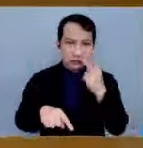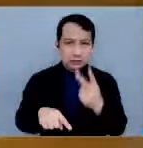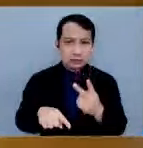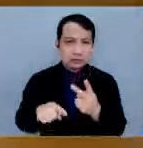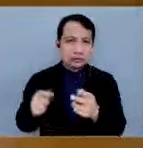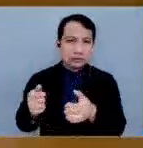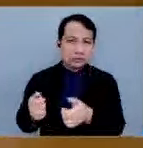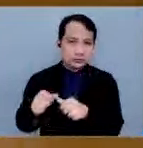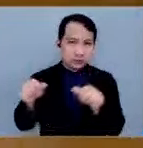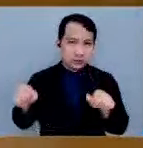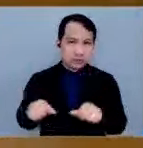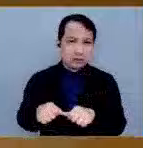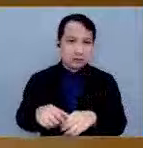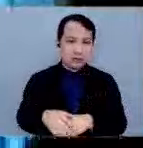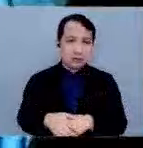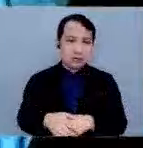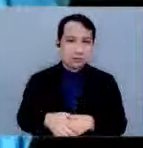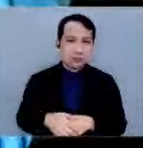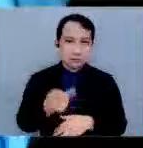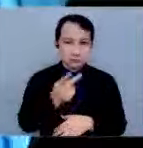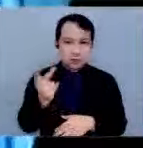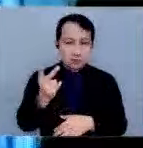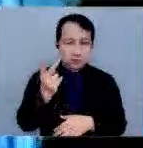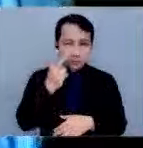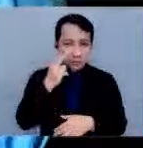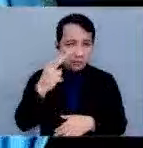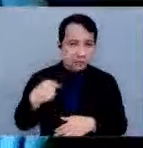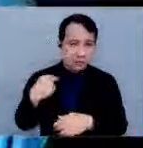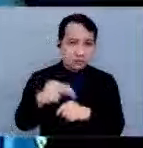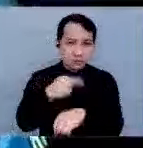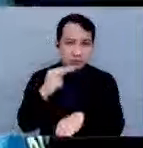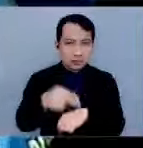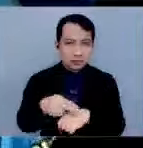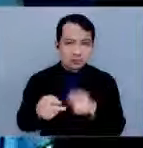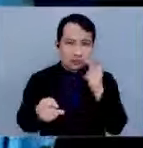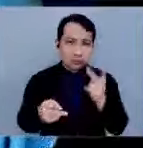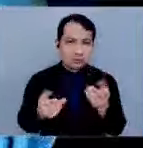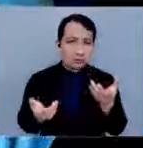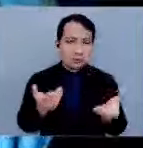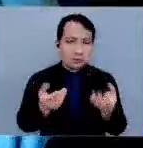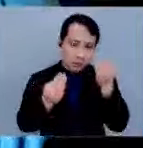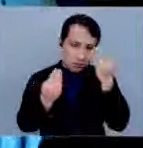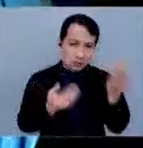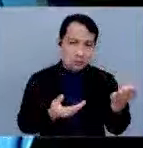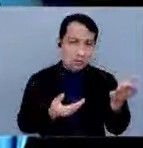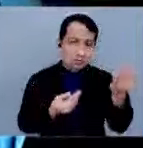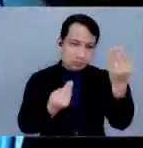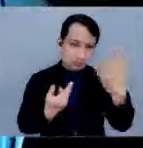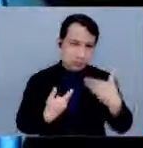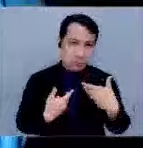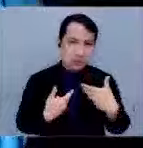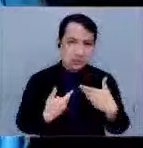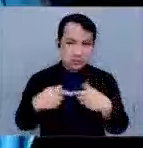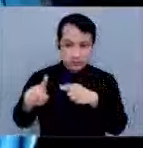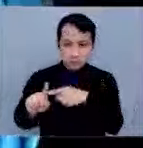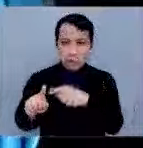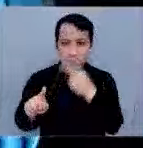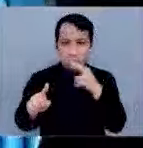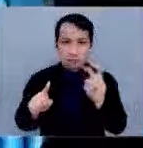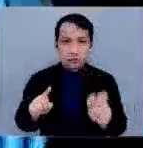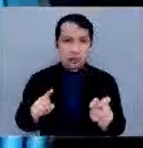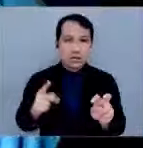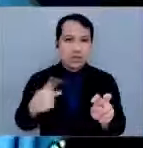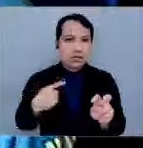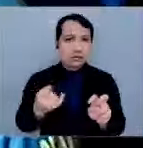And we're looking for the other Vietnamese nationals, no? Because according to our prime witness, there are several